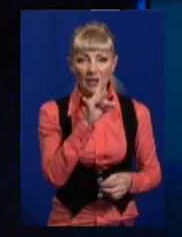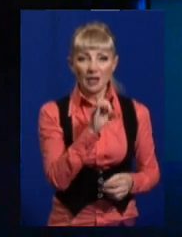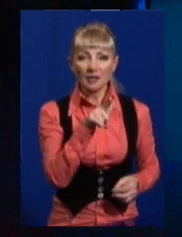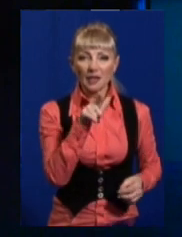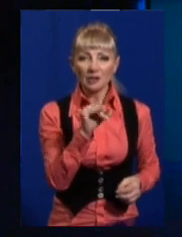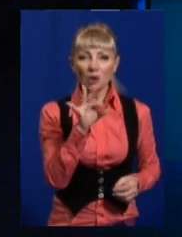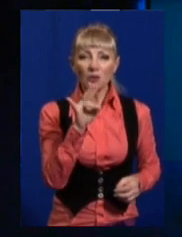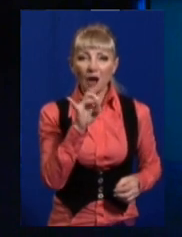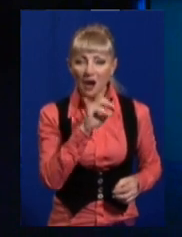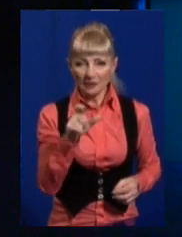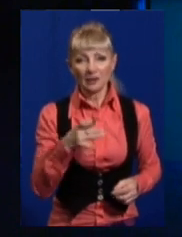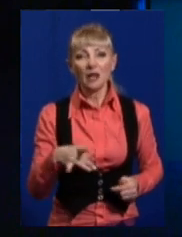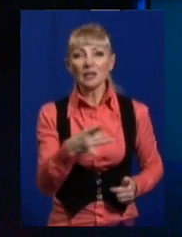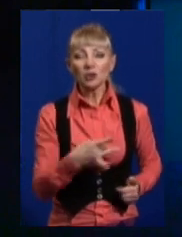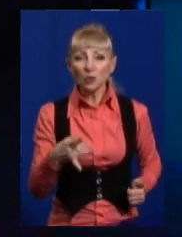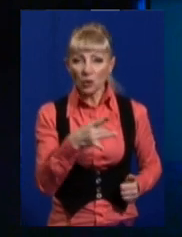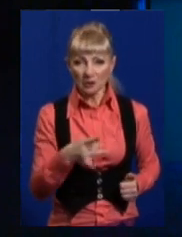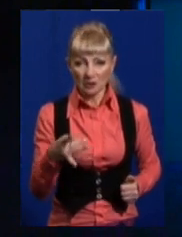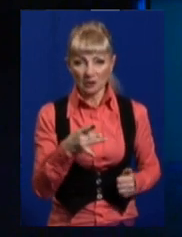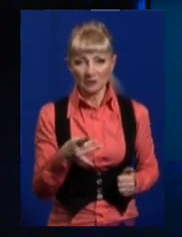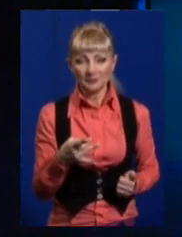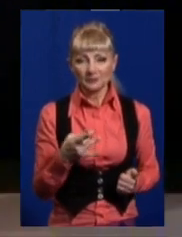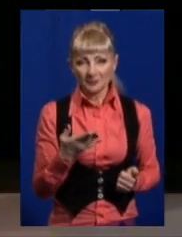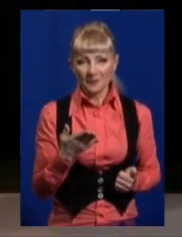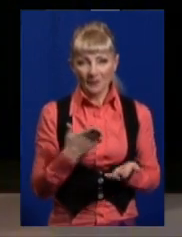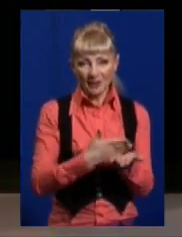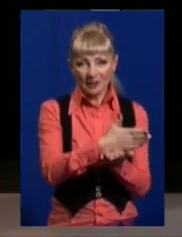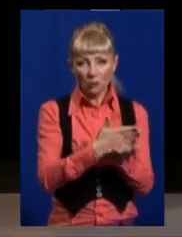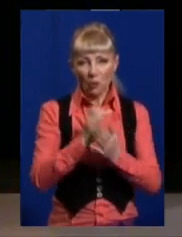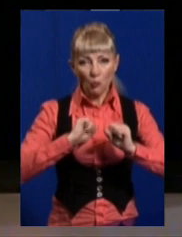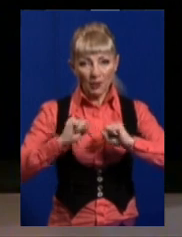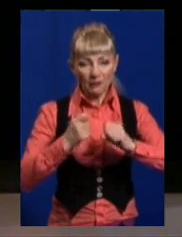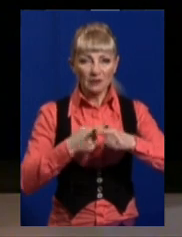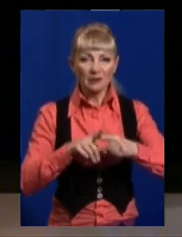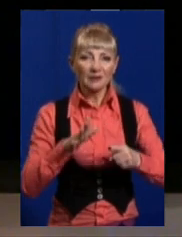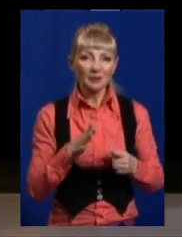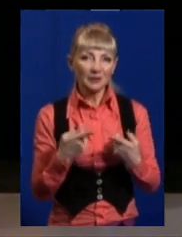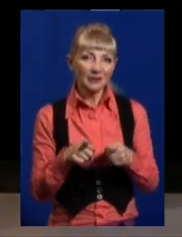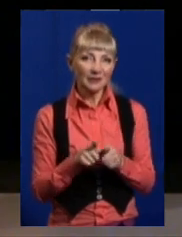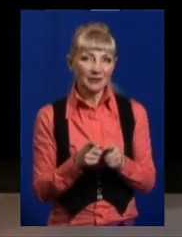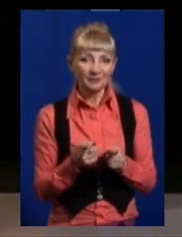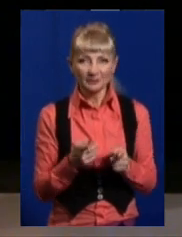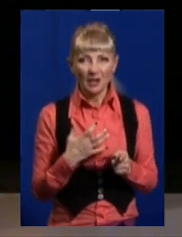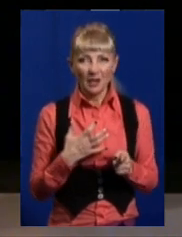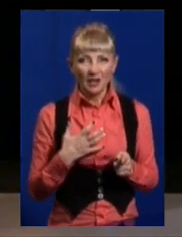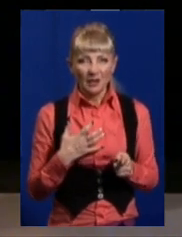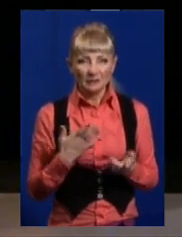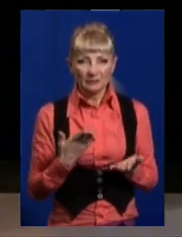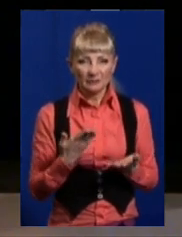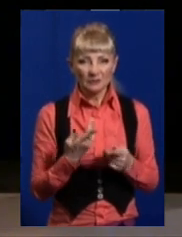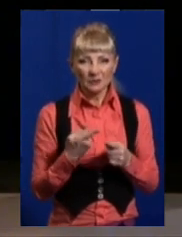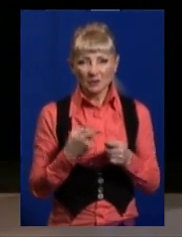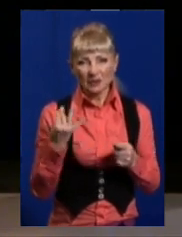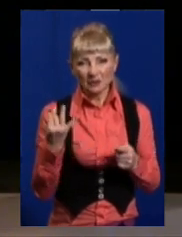регіональних та районних гілок управління, це було завжди таким подразнюючим питанням, тому що це означає